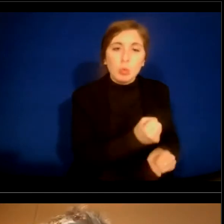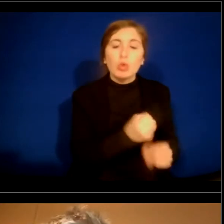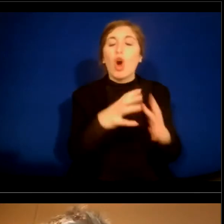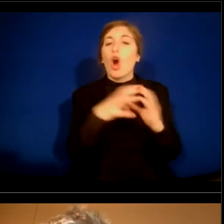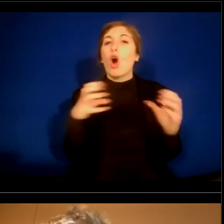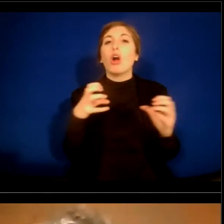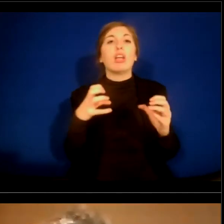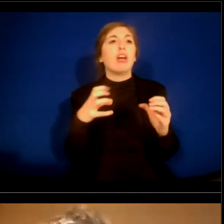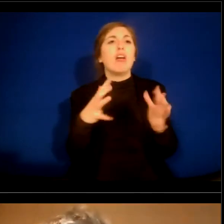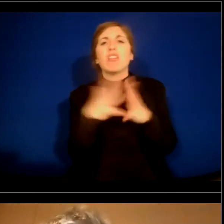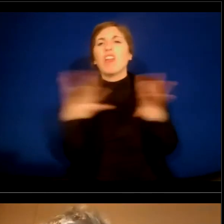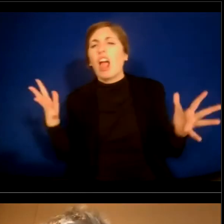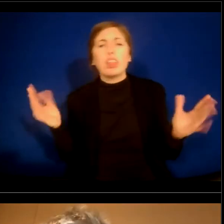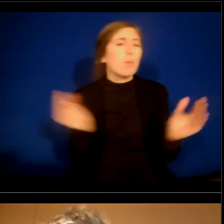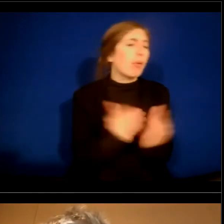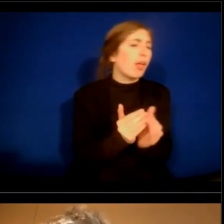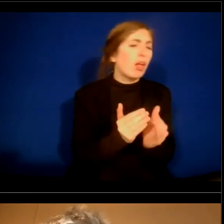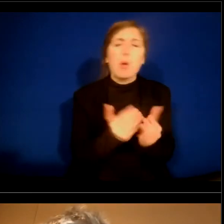ci sia